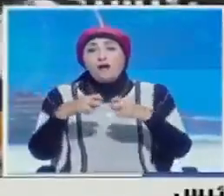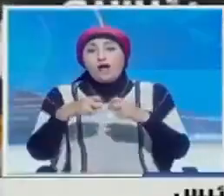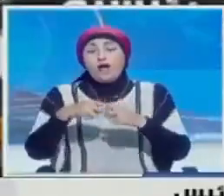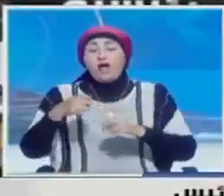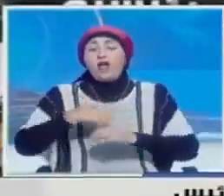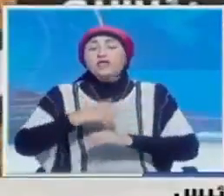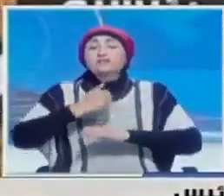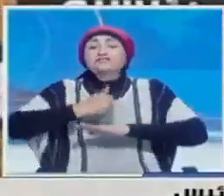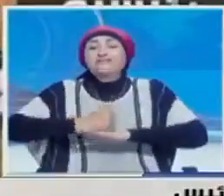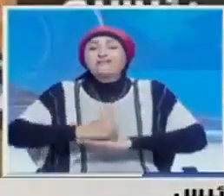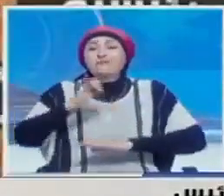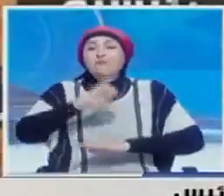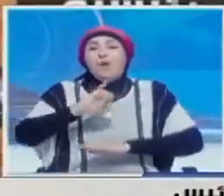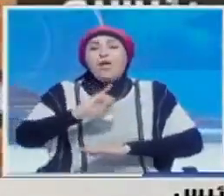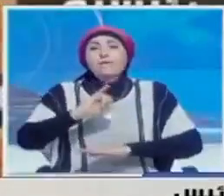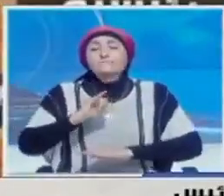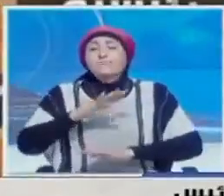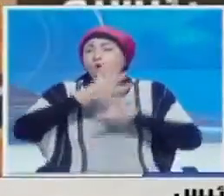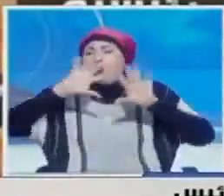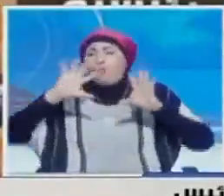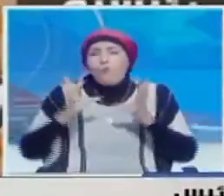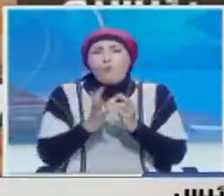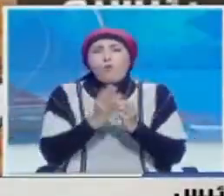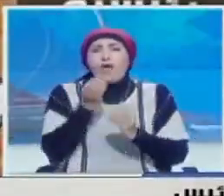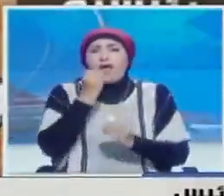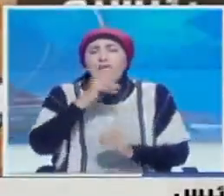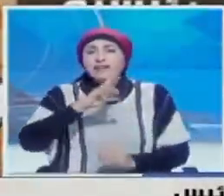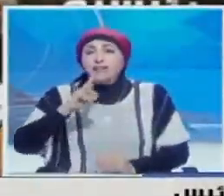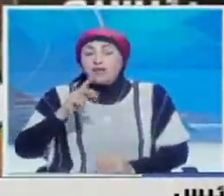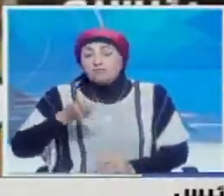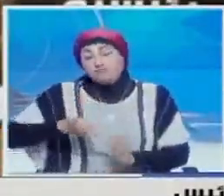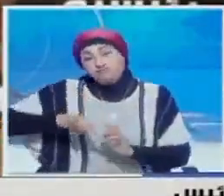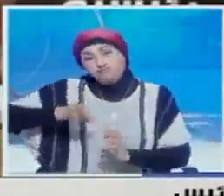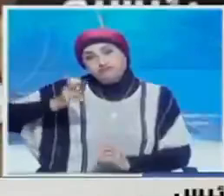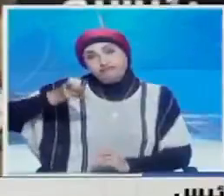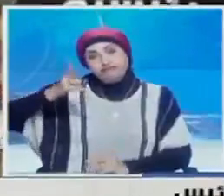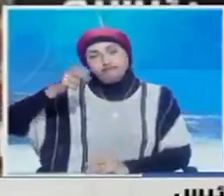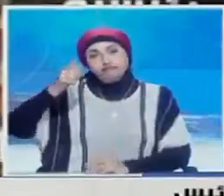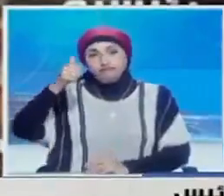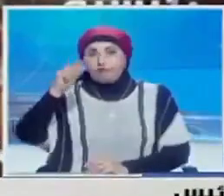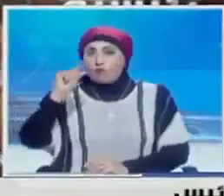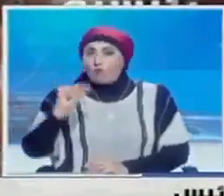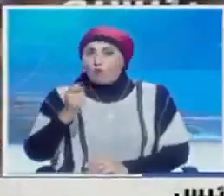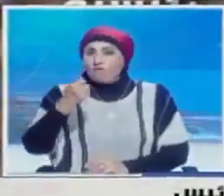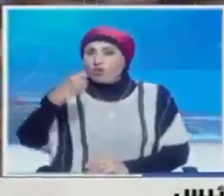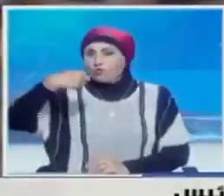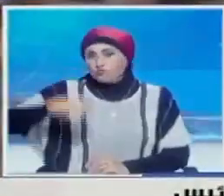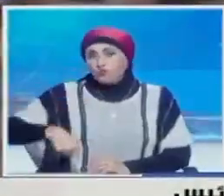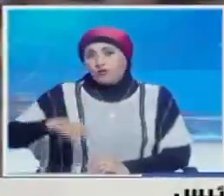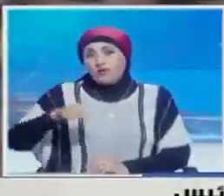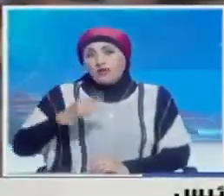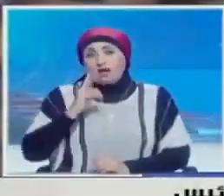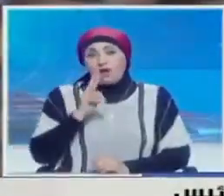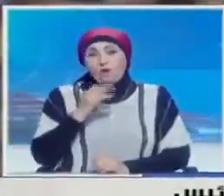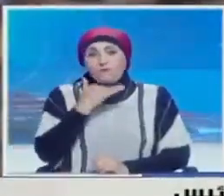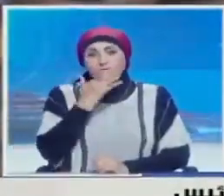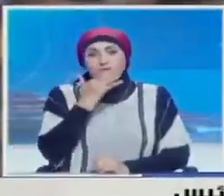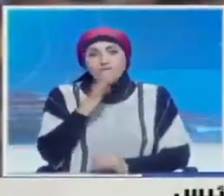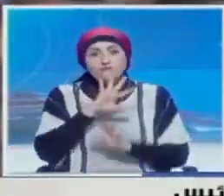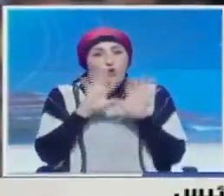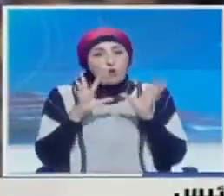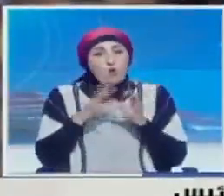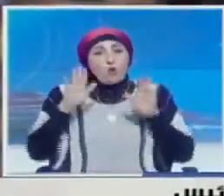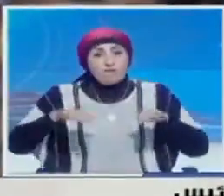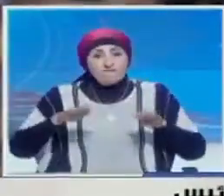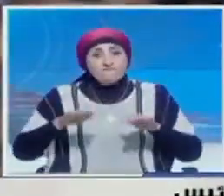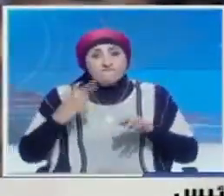إطار المبادرة تتوفر فيها كافة أنواع السلع بجودة عالية وبالأسعار المخفضة. أنا تقريبا ما فيش حاجة مش موجودة